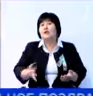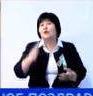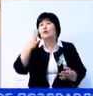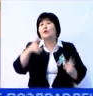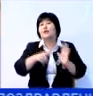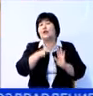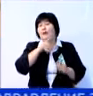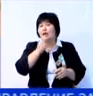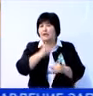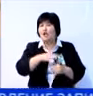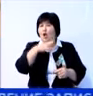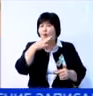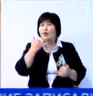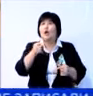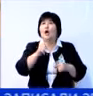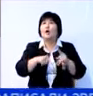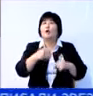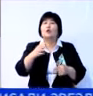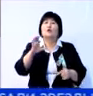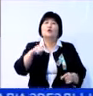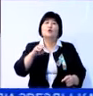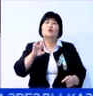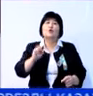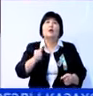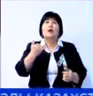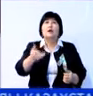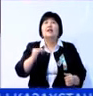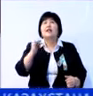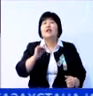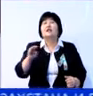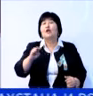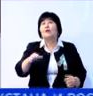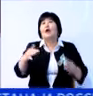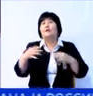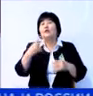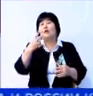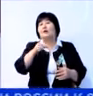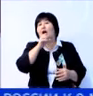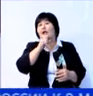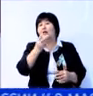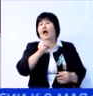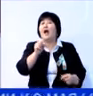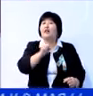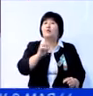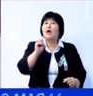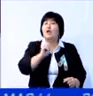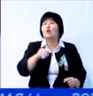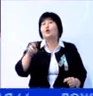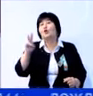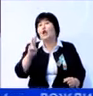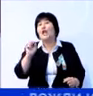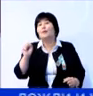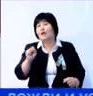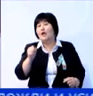47 лет, но сделал много для родного Сулутубе. Онурислама Жанабергенулы воевали оба прадеда Алтынбай Елеуов и Нуралы